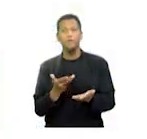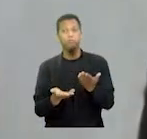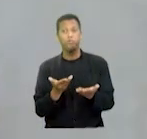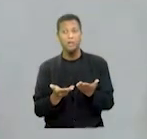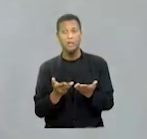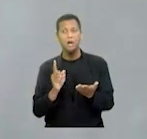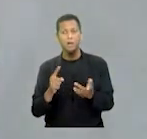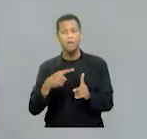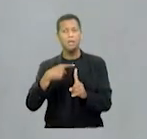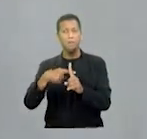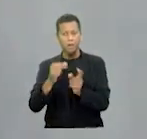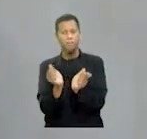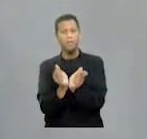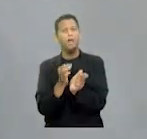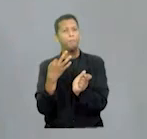lagi.